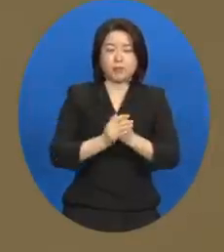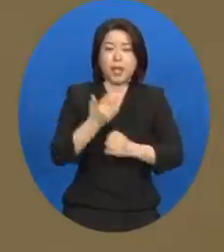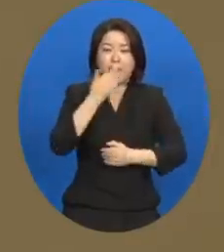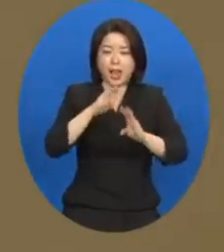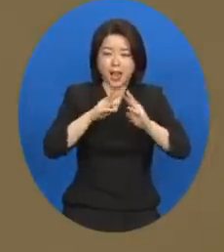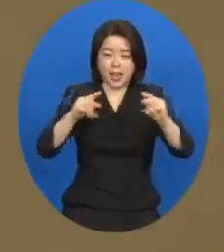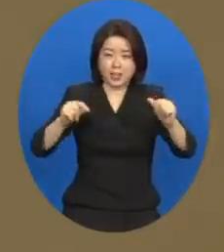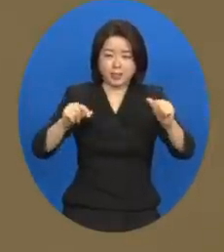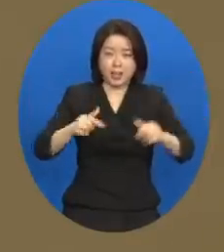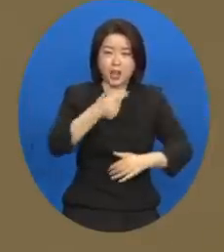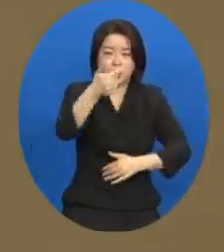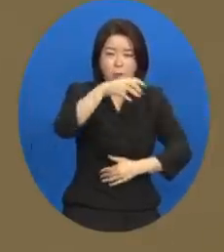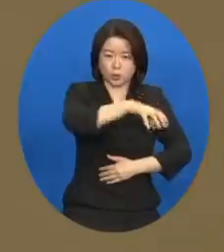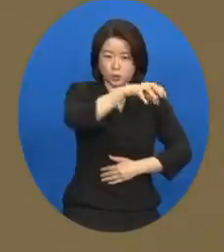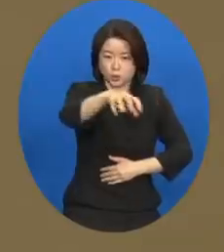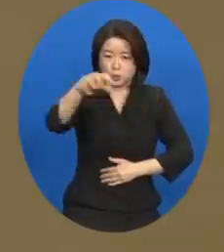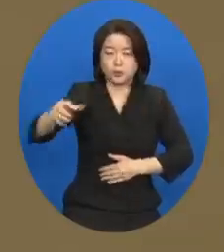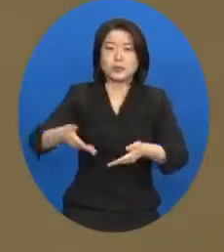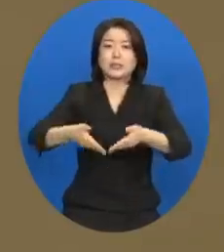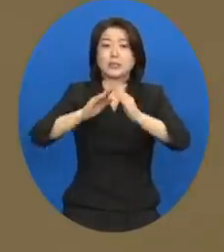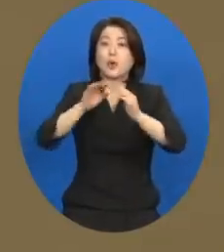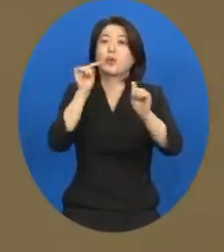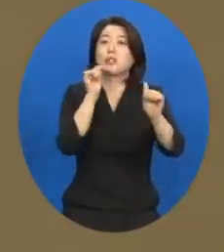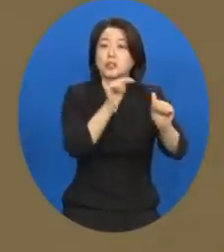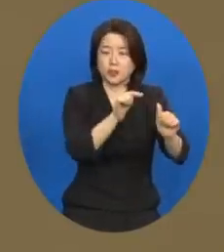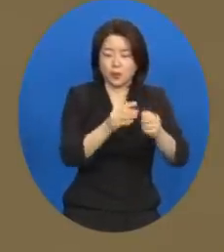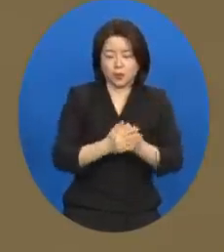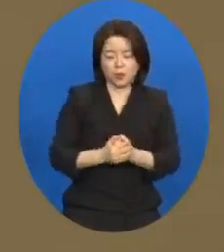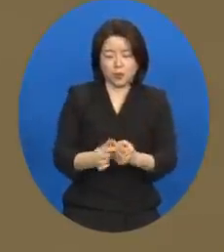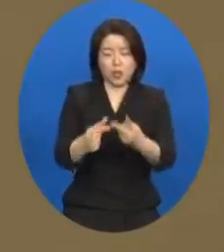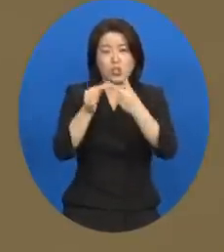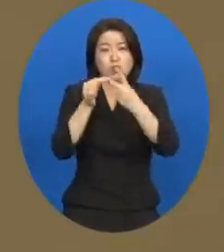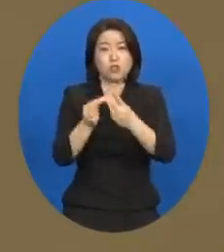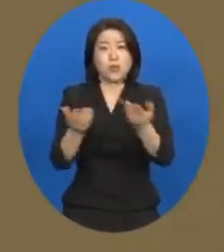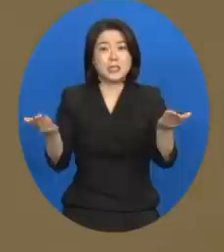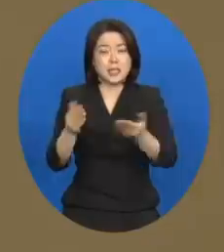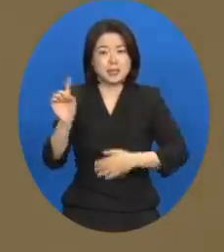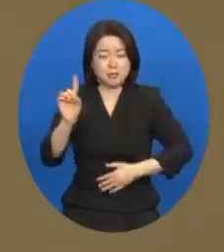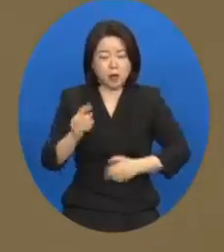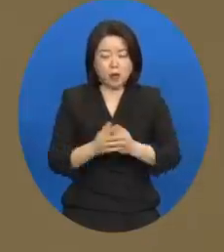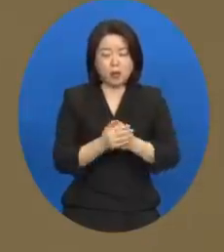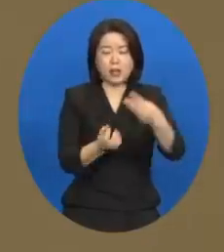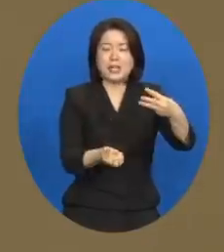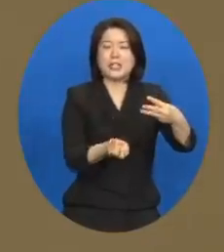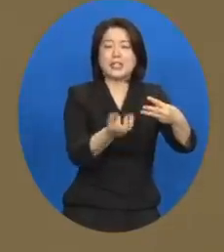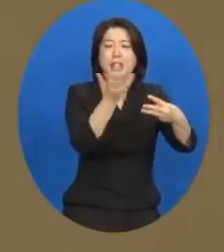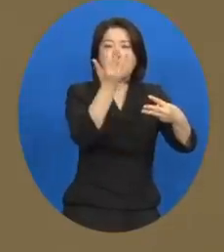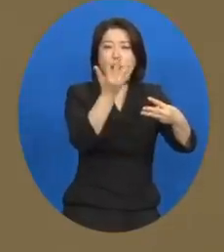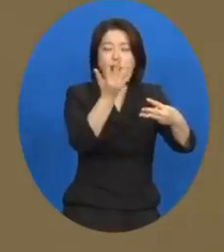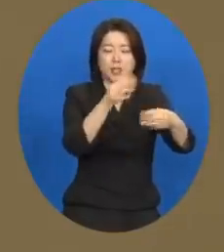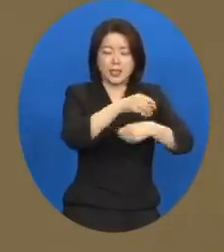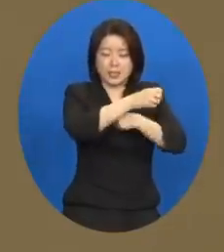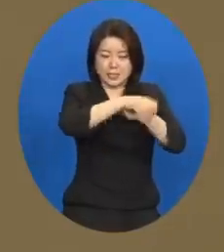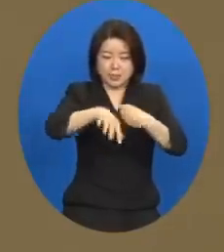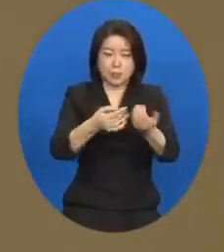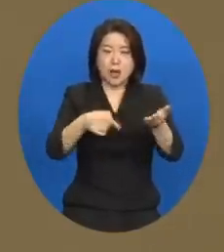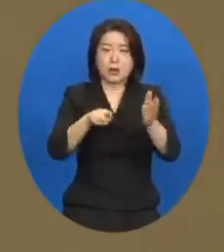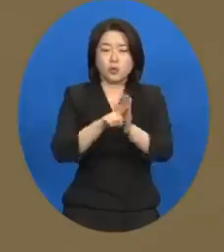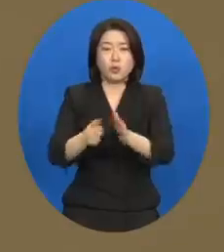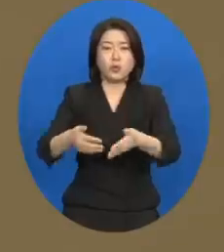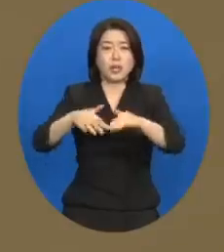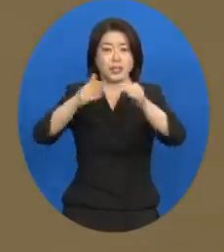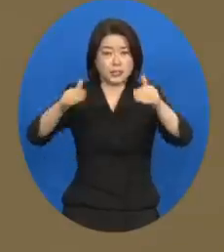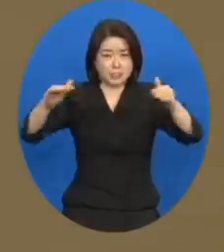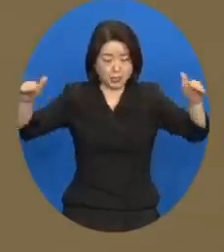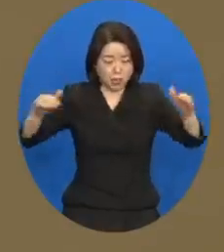군데 성을 세우게 하시고 두 번째 하신 것이 레위 지파를 위한 성읍을 각 지파의